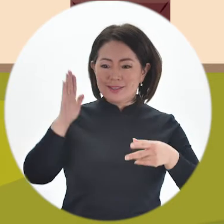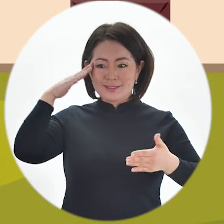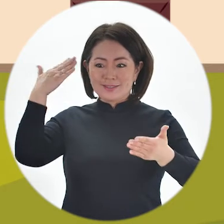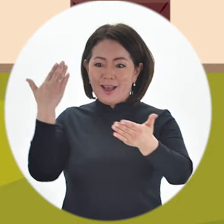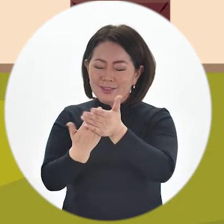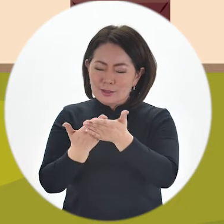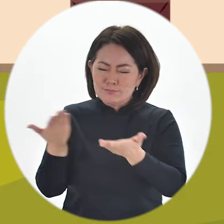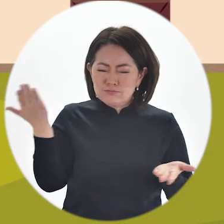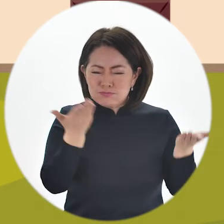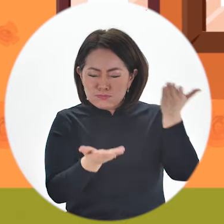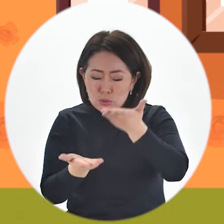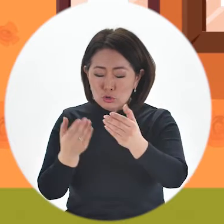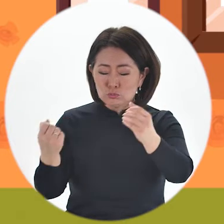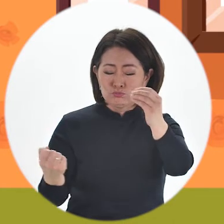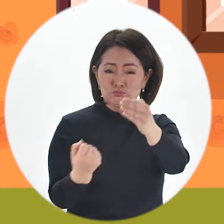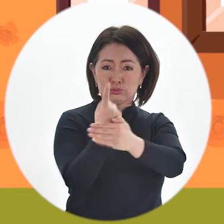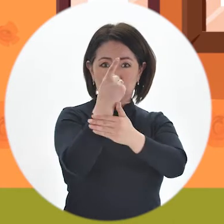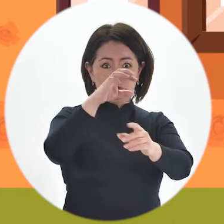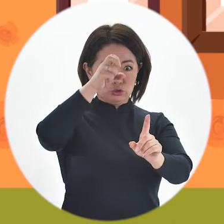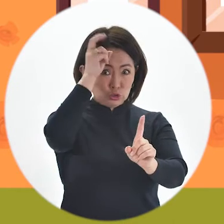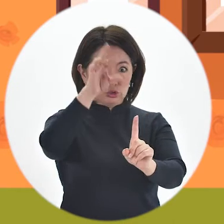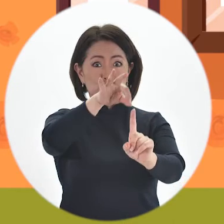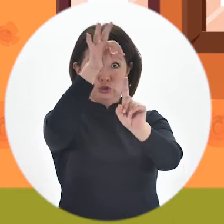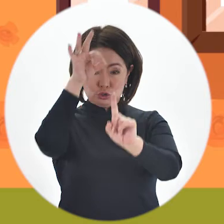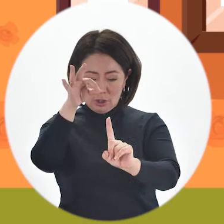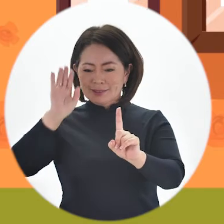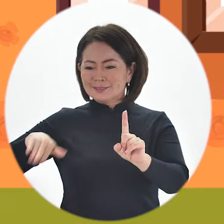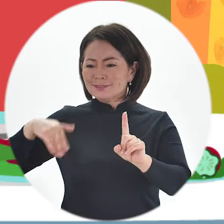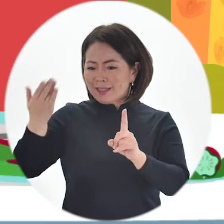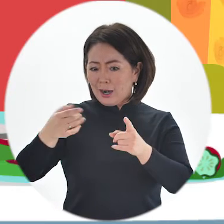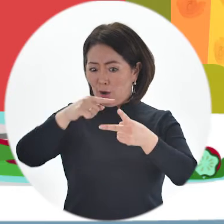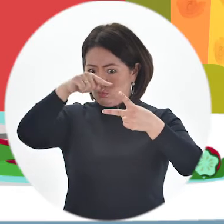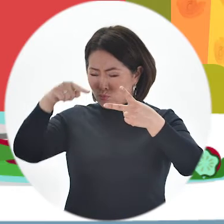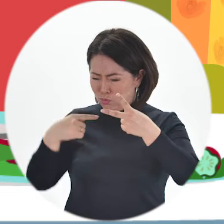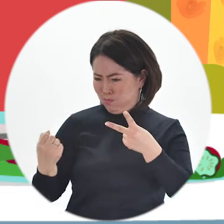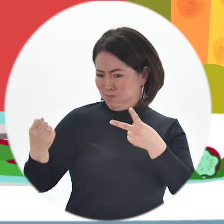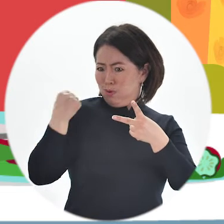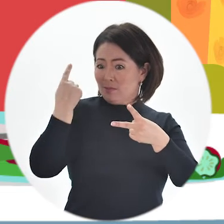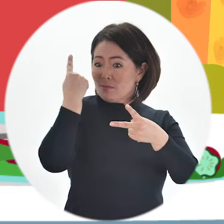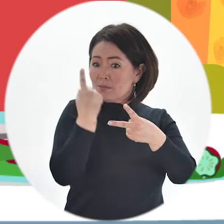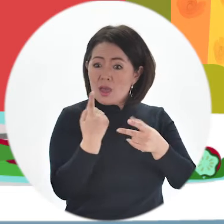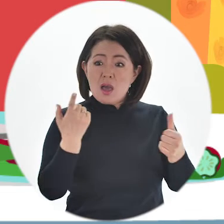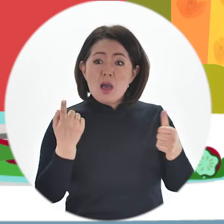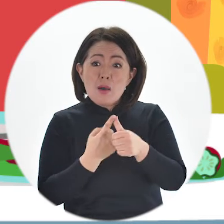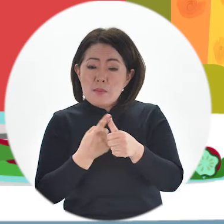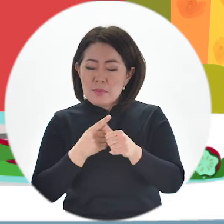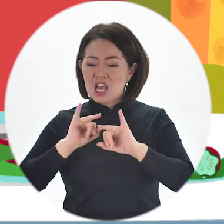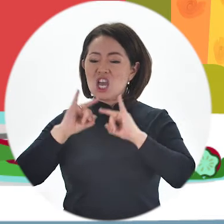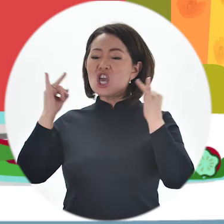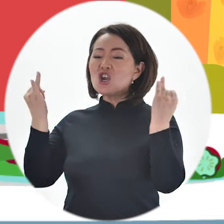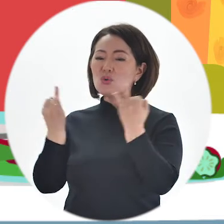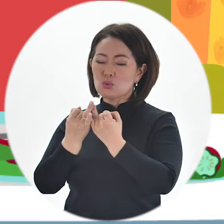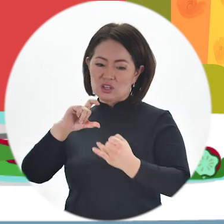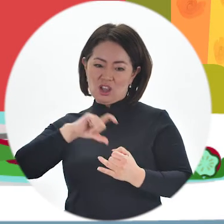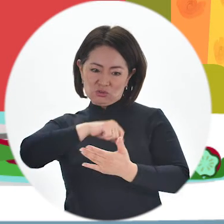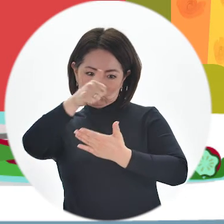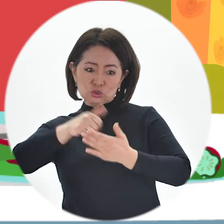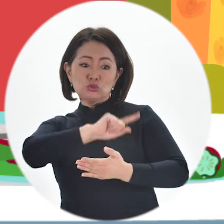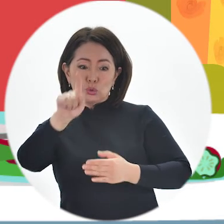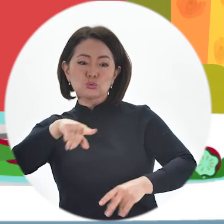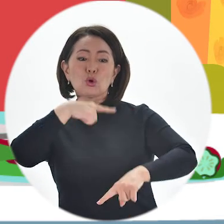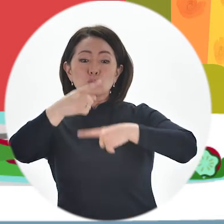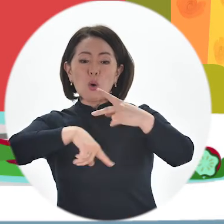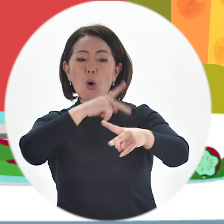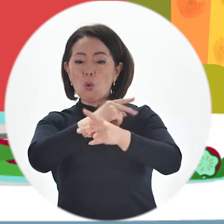бэд санл үүгч ерхэй лэгч юы сонгүйн. Хайрин дараан нүй сонгүүхчий олонхийн санл авсан ердэвшэгчийг өсэйн хүрл юрхий лэгчийн бүйрүң ерхийгэн